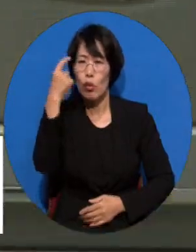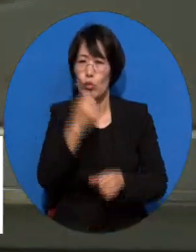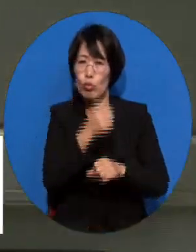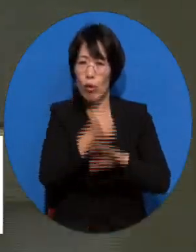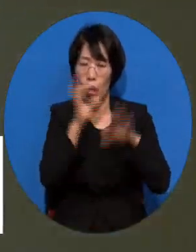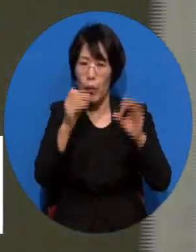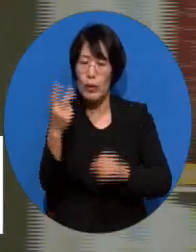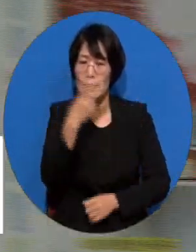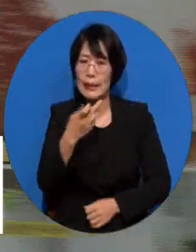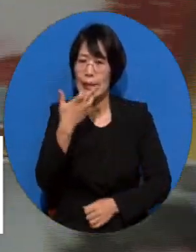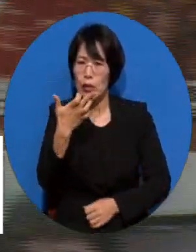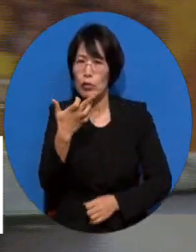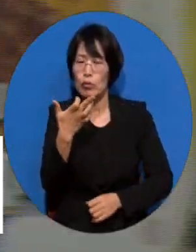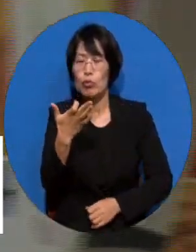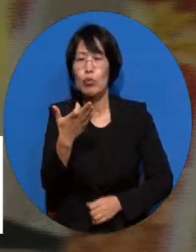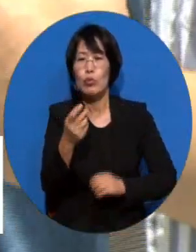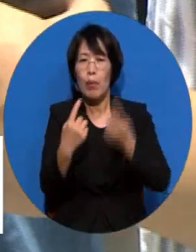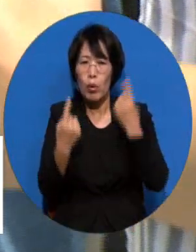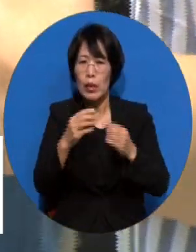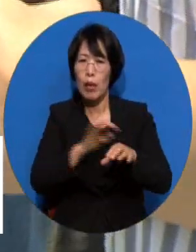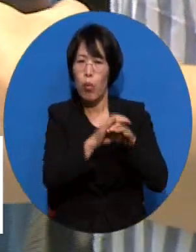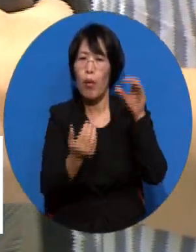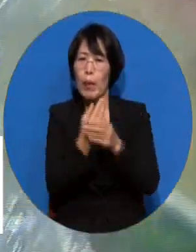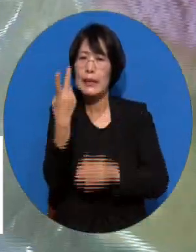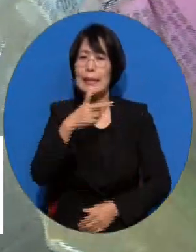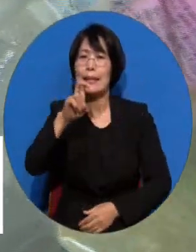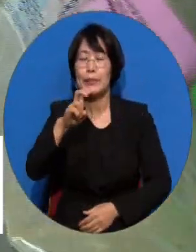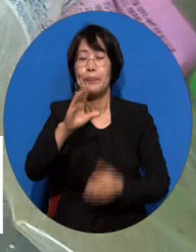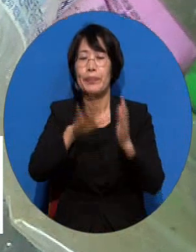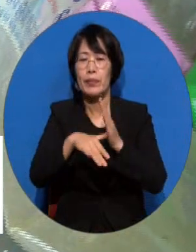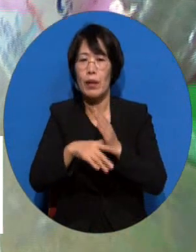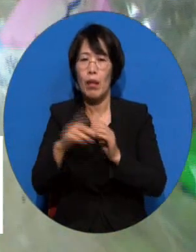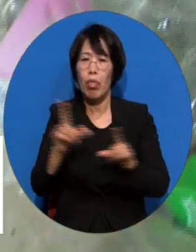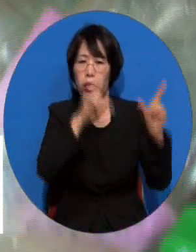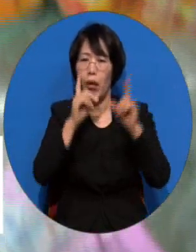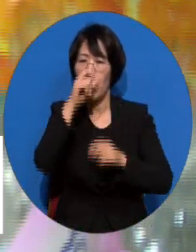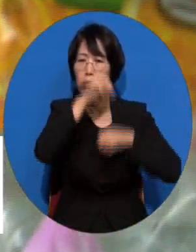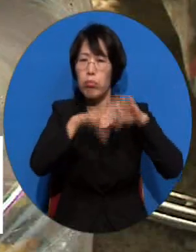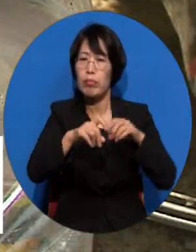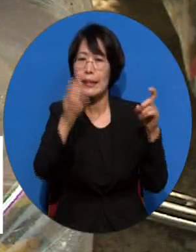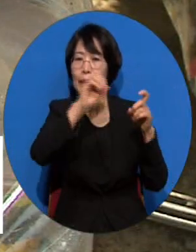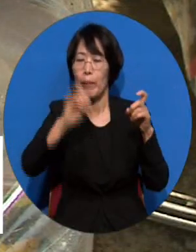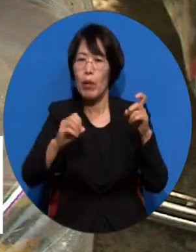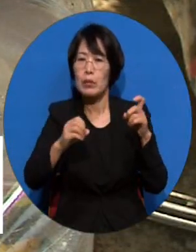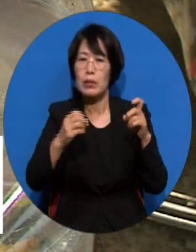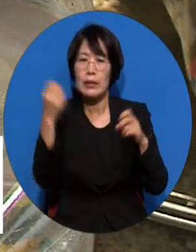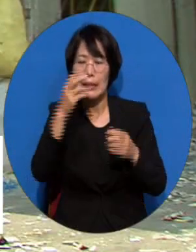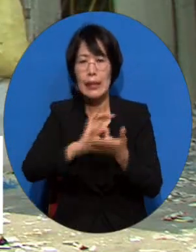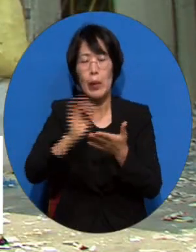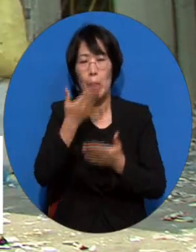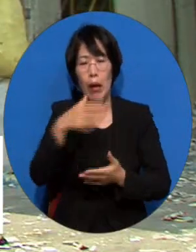따르면 2019년에 비해 코로나19가 발생한 2020년에는 생활 폐기물이 약 10%, 재활용